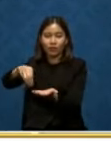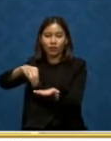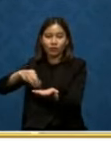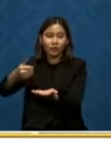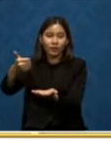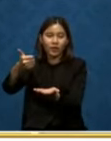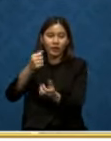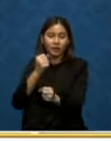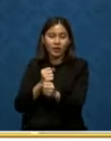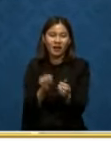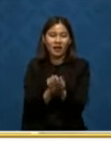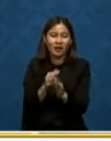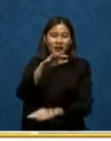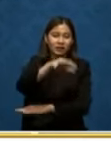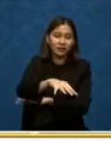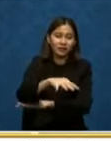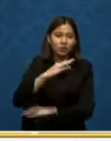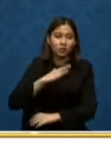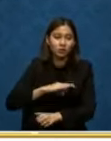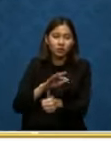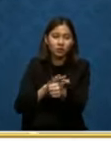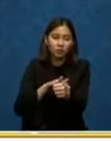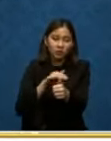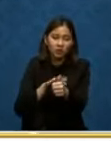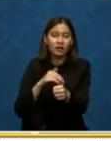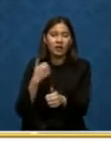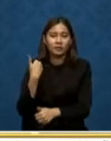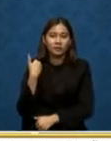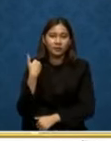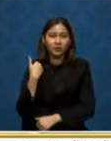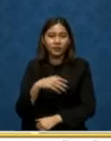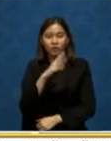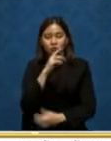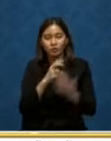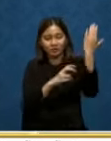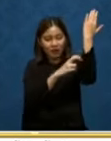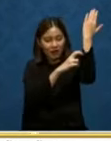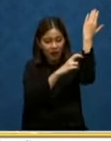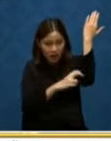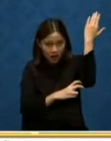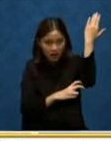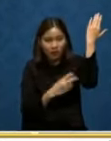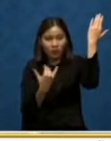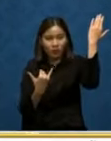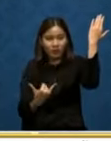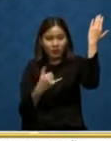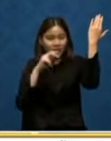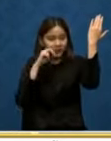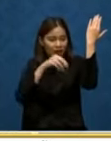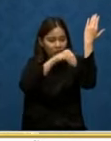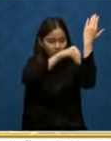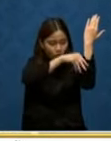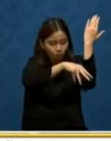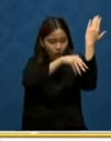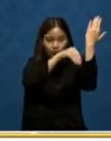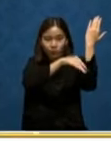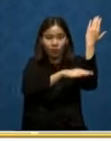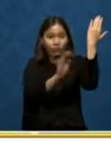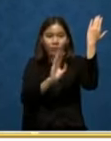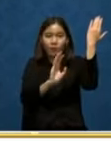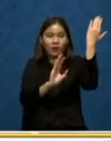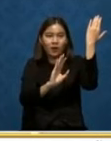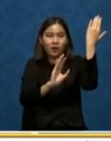ตอนเย็นมันเป็นสิ่งที่น่าสงสารและไม่ใช่ว่ากรีดกันยางวันนี้นะครับแล้วน้ำยางจะไหลออกมาเป็นยาง